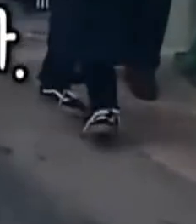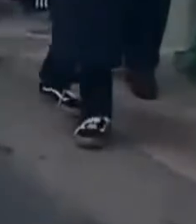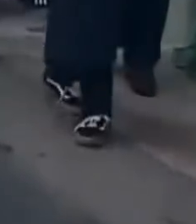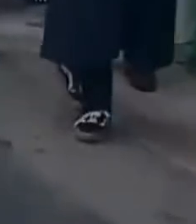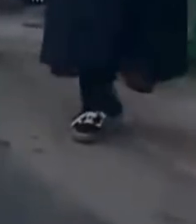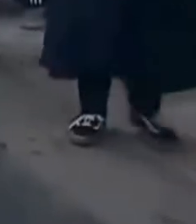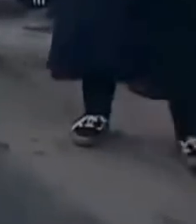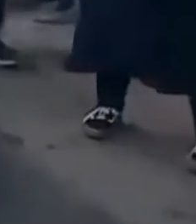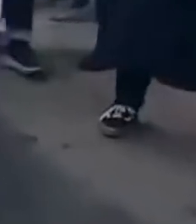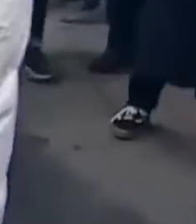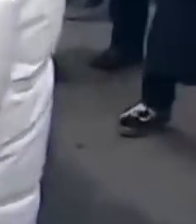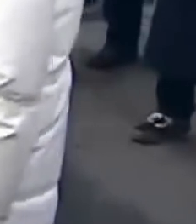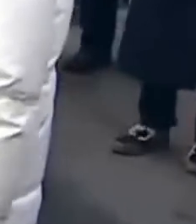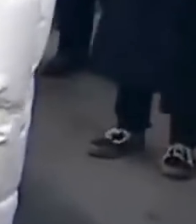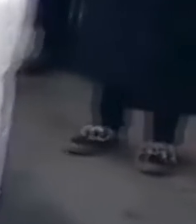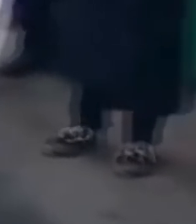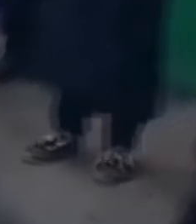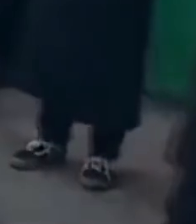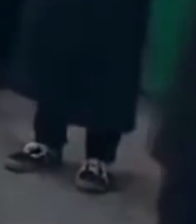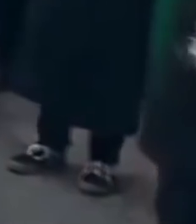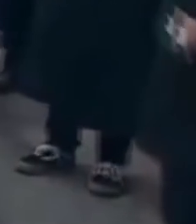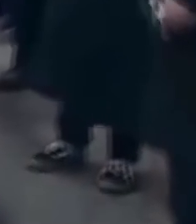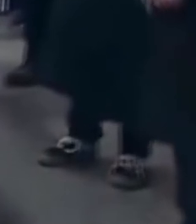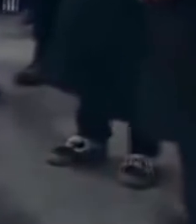r3 났어